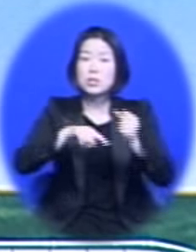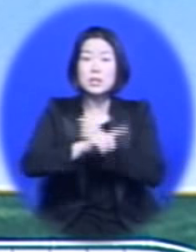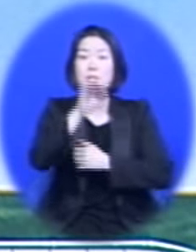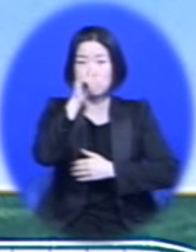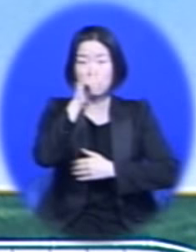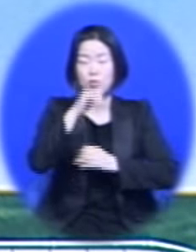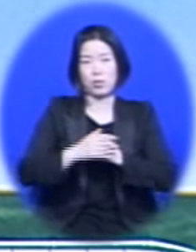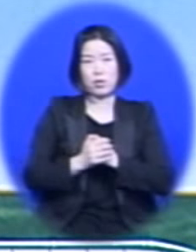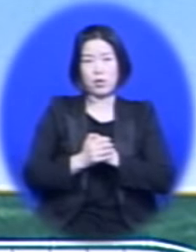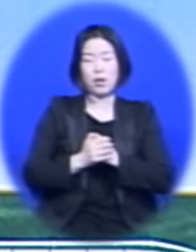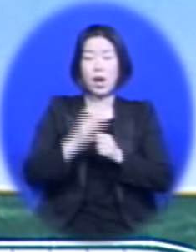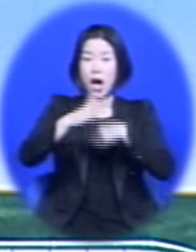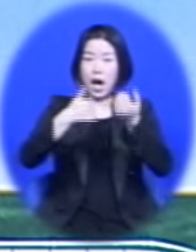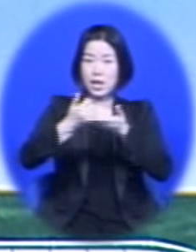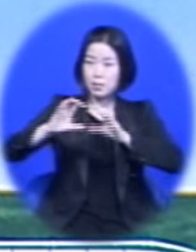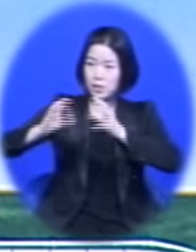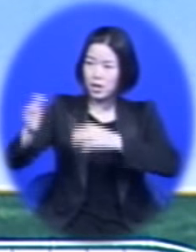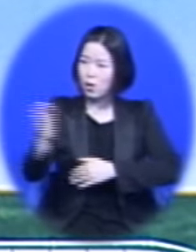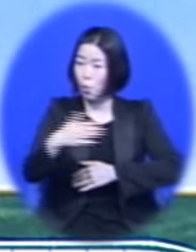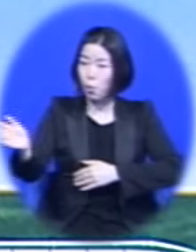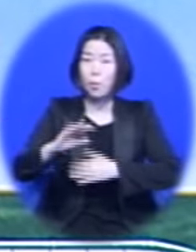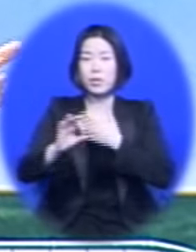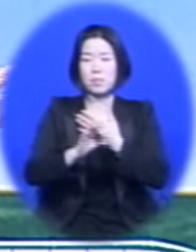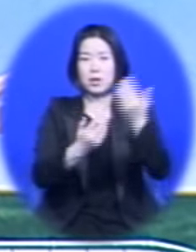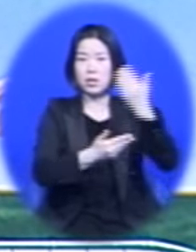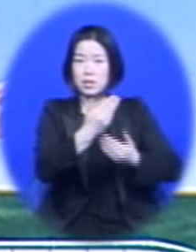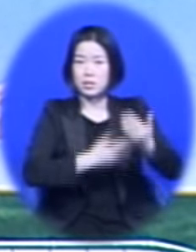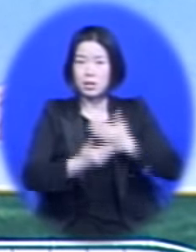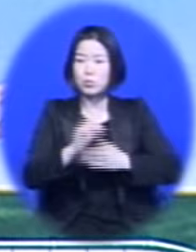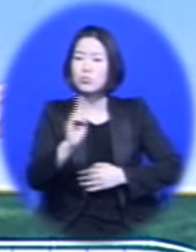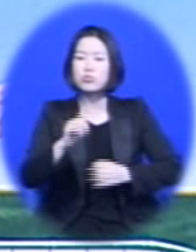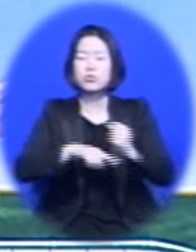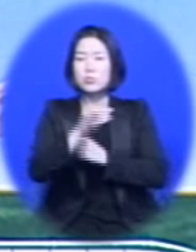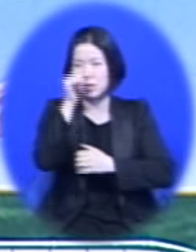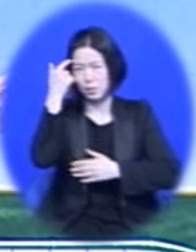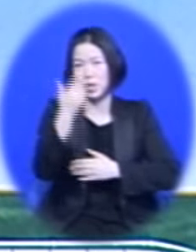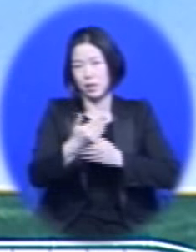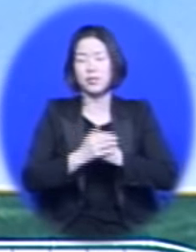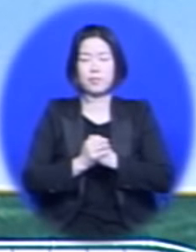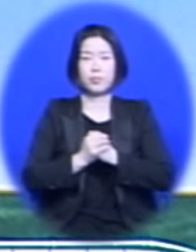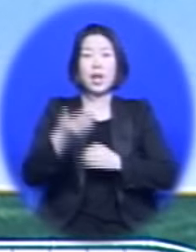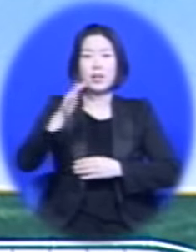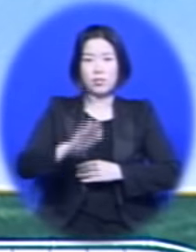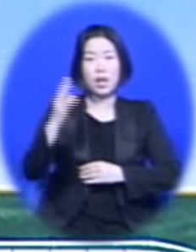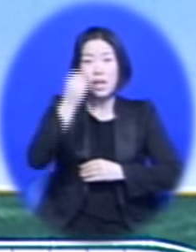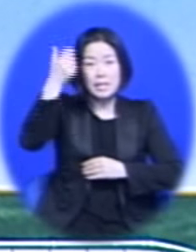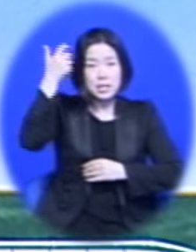겁니다. 하나님의 나라가 없다면 상속자가 무슨 의미가 있겠습니까? 근데